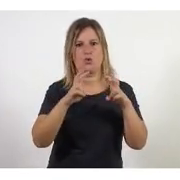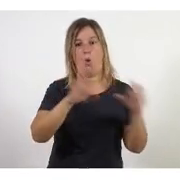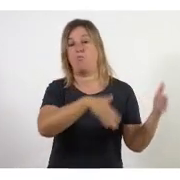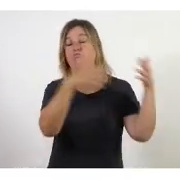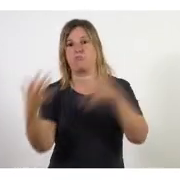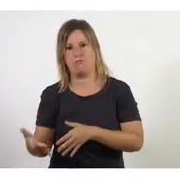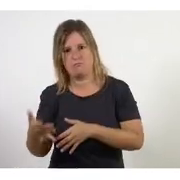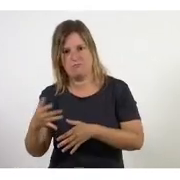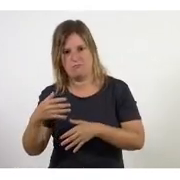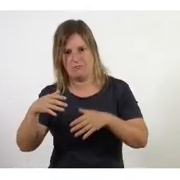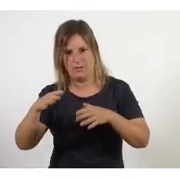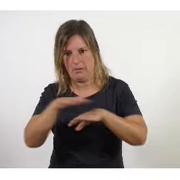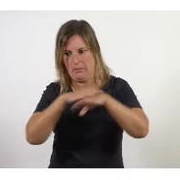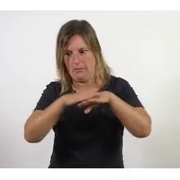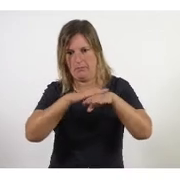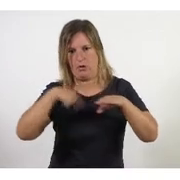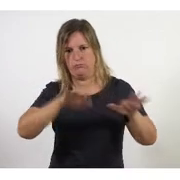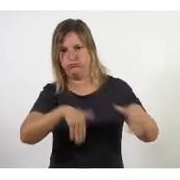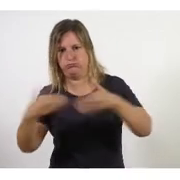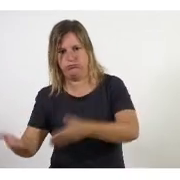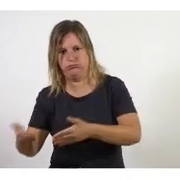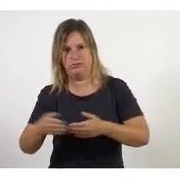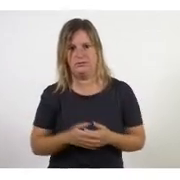amb la llum, perdó, que he tingut un accident.